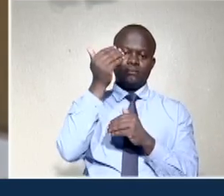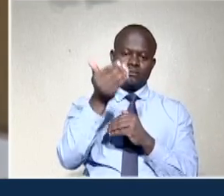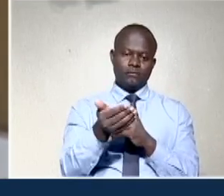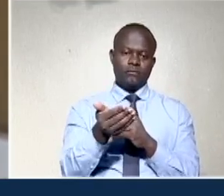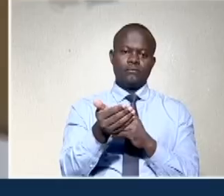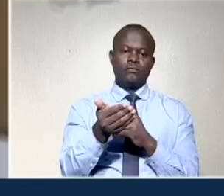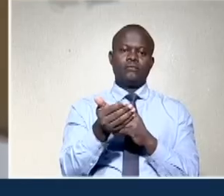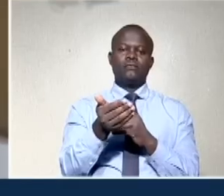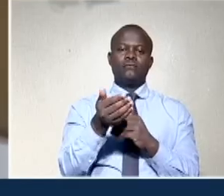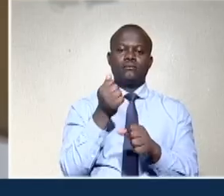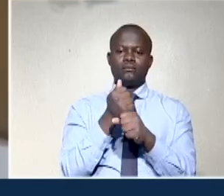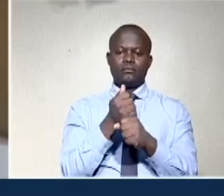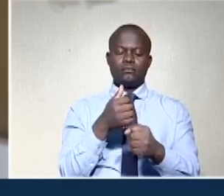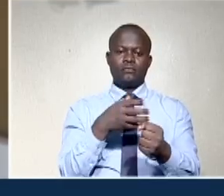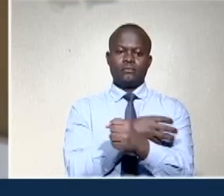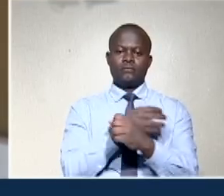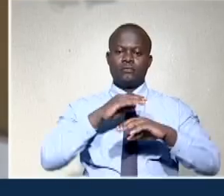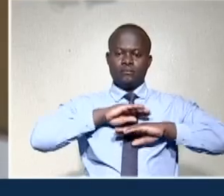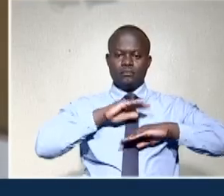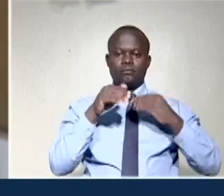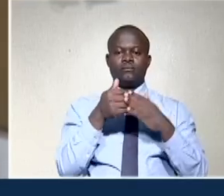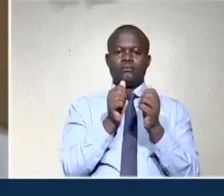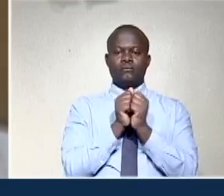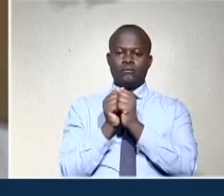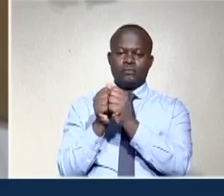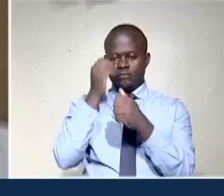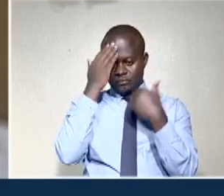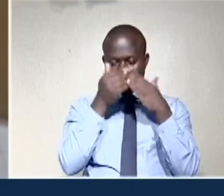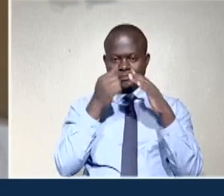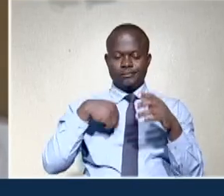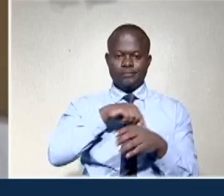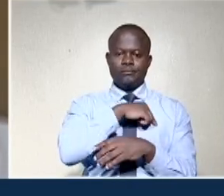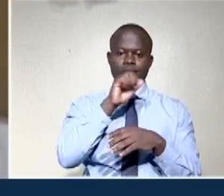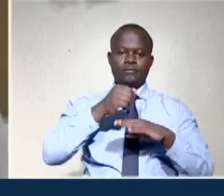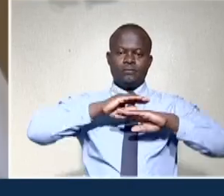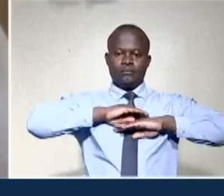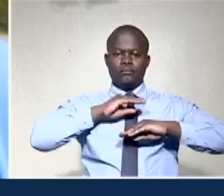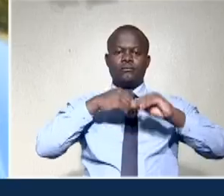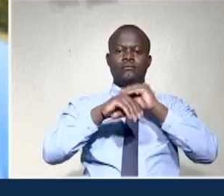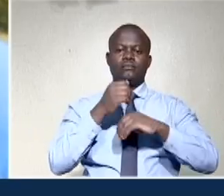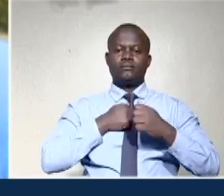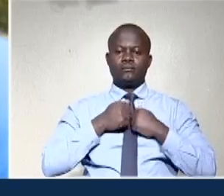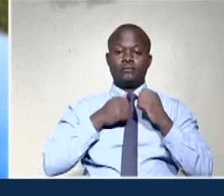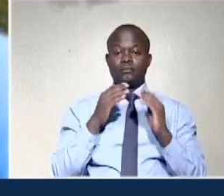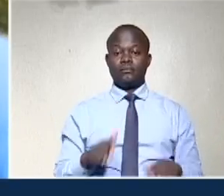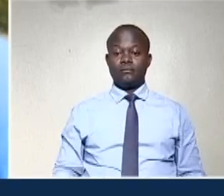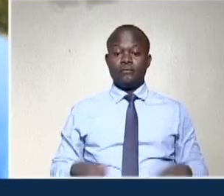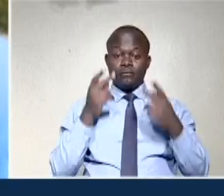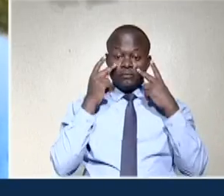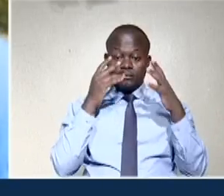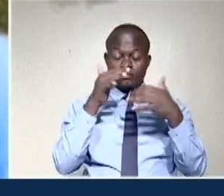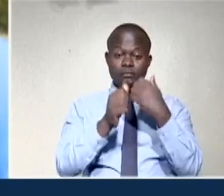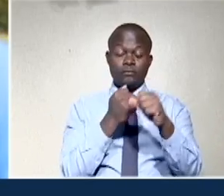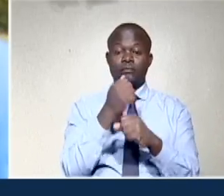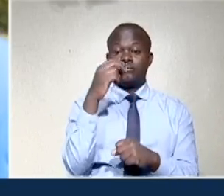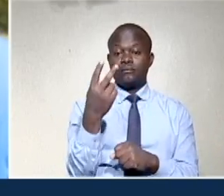kugiramo working capital ihagije na investment ihagije kugira ngo tubashe guhaza isoko ry'abanyarwanda. Ugasanga umaze imyaka 2